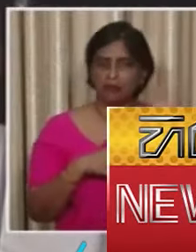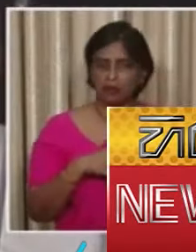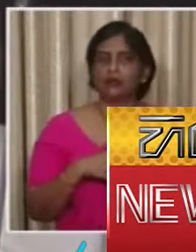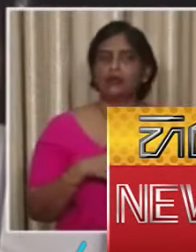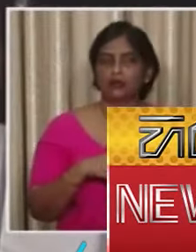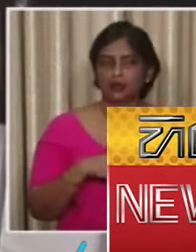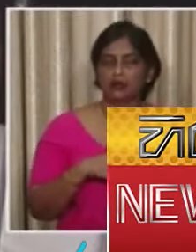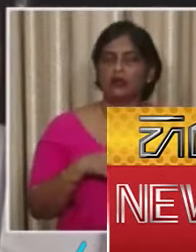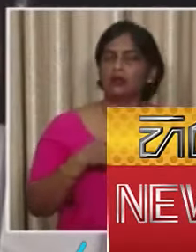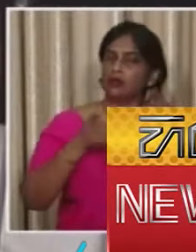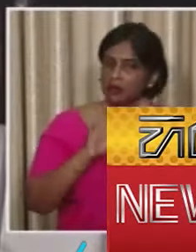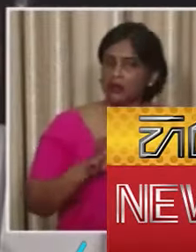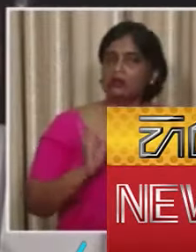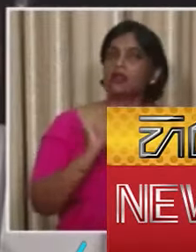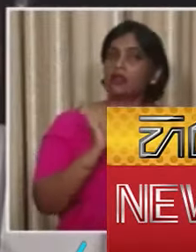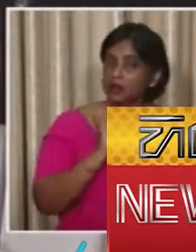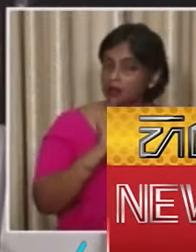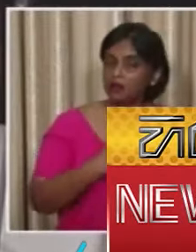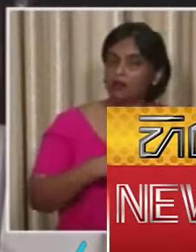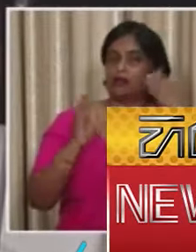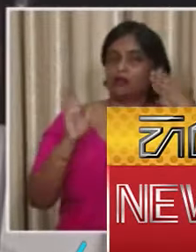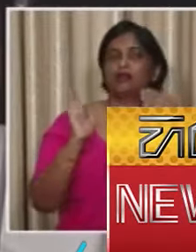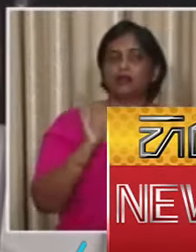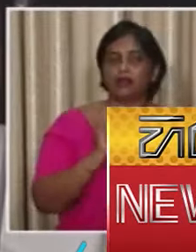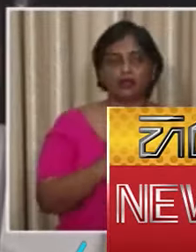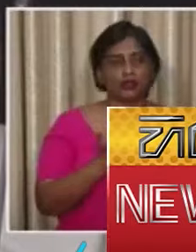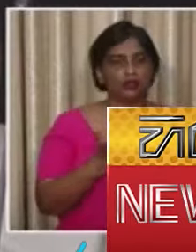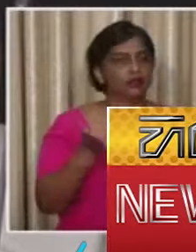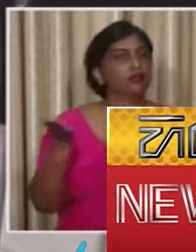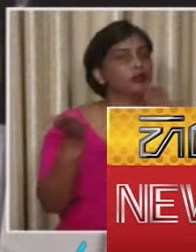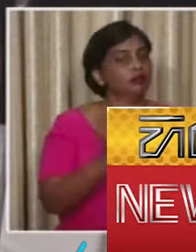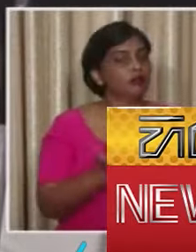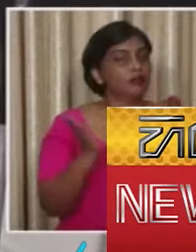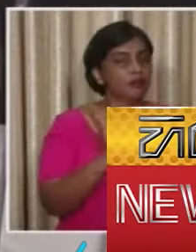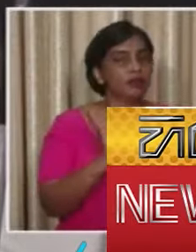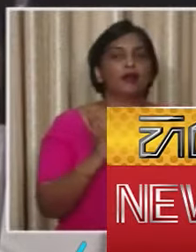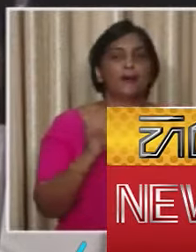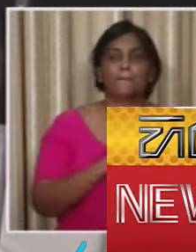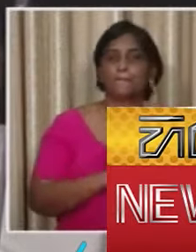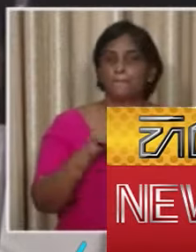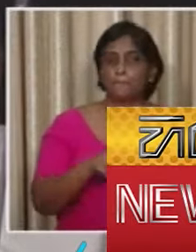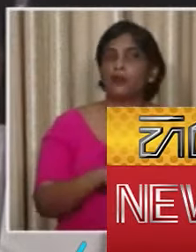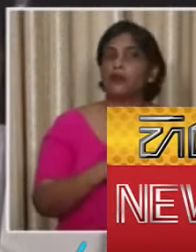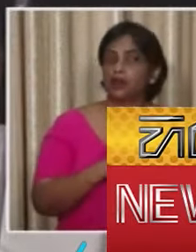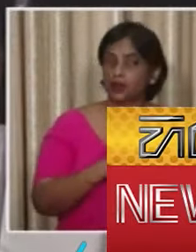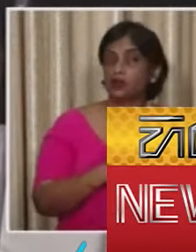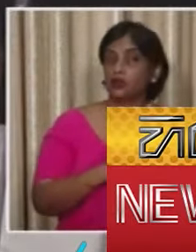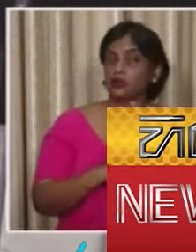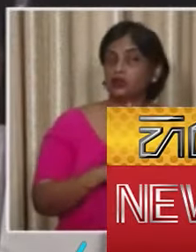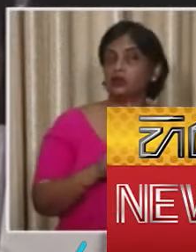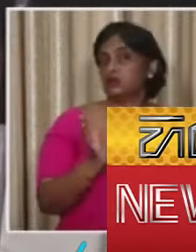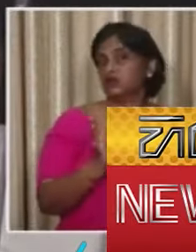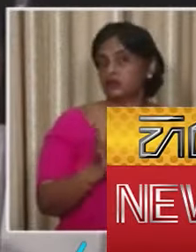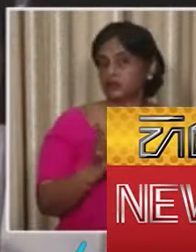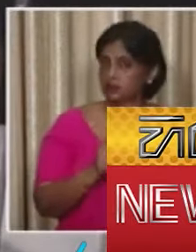කරනවා. ඉන්පසු ණය ප්‍රතිවගතකරණය පිළිබඳ සියලු ගිවිසුම්මා ලියවිලි මම පාර්ලිමේන්තුවේ රාජ්‍ය මූල්‍ය කාරක